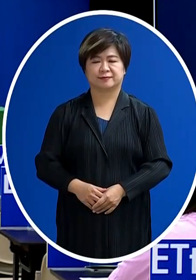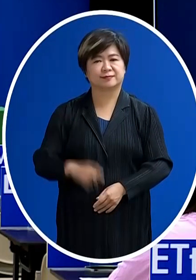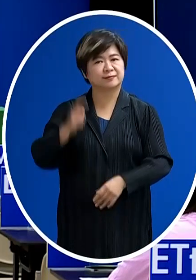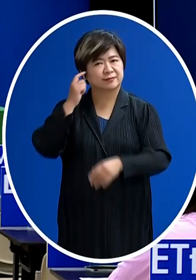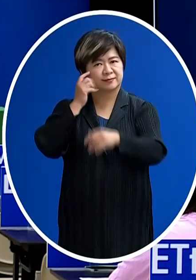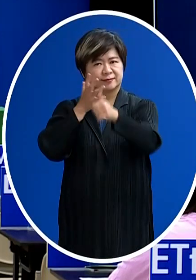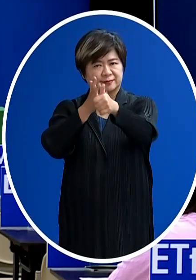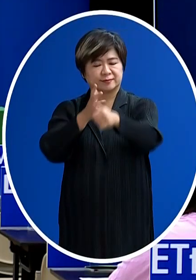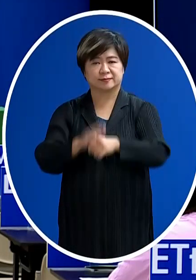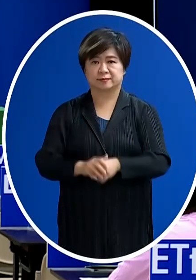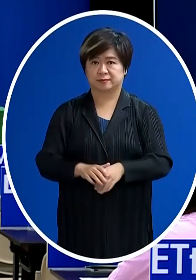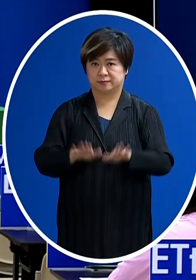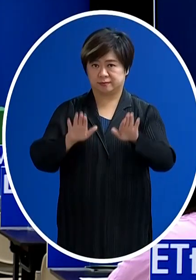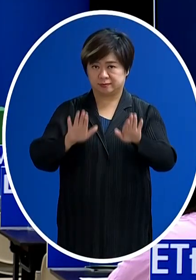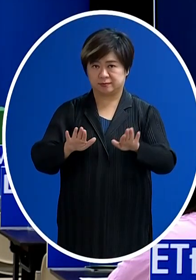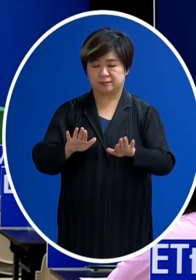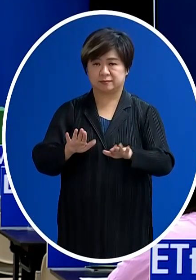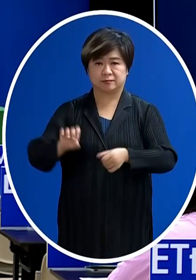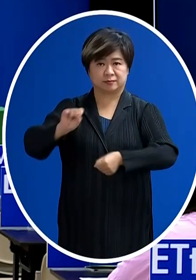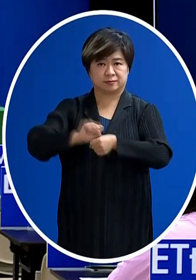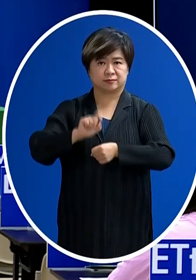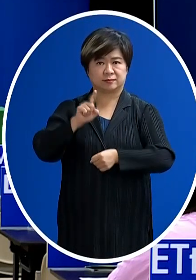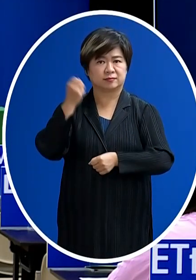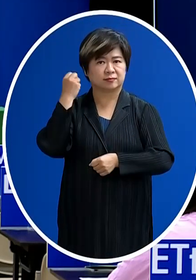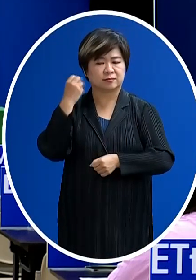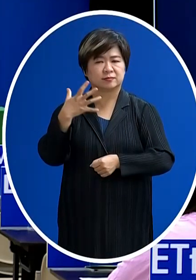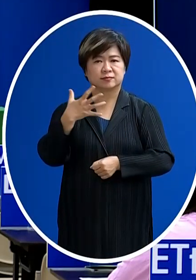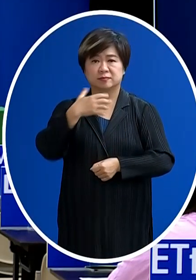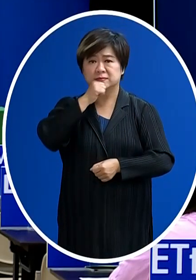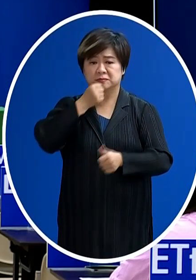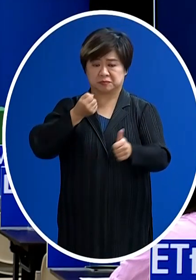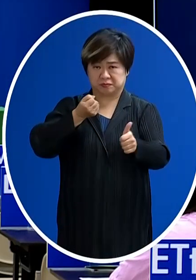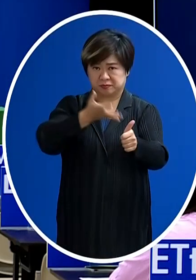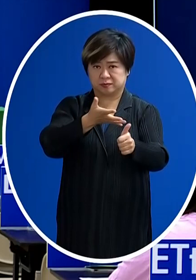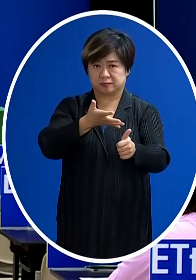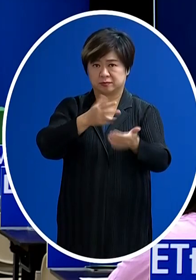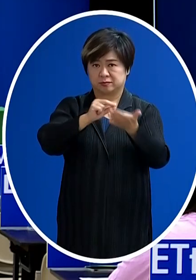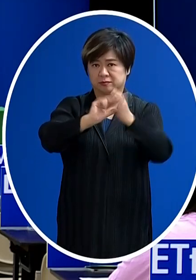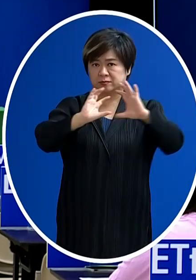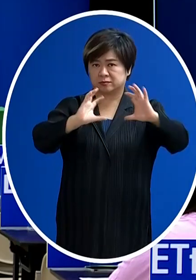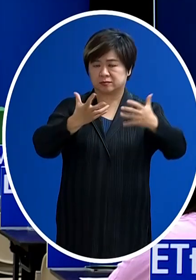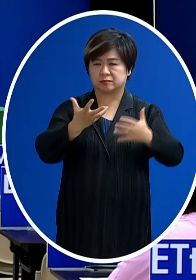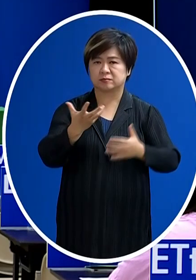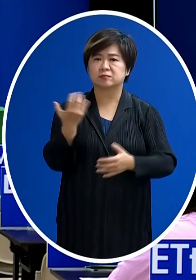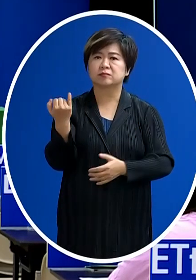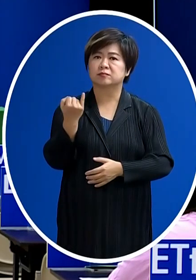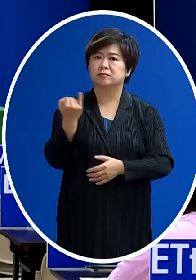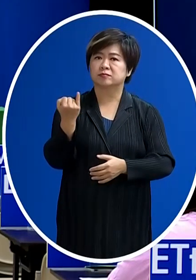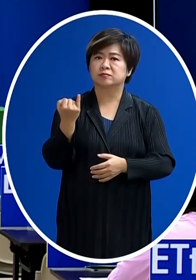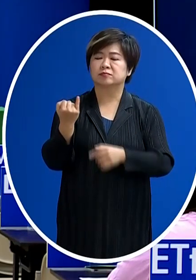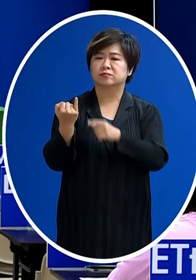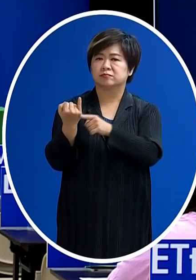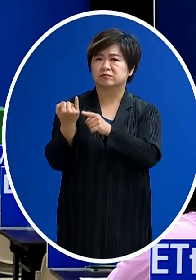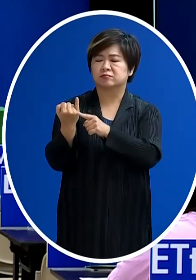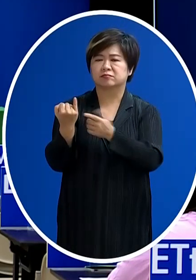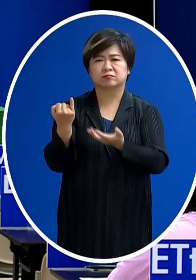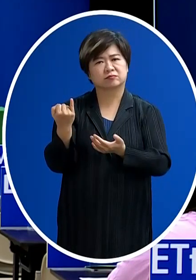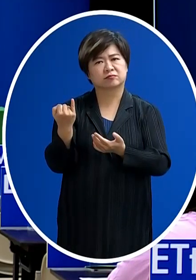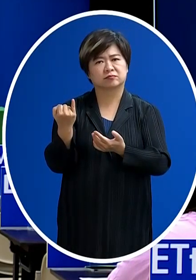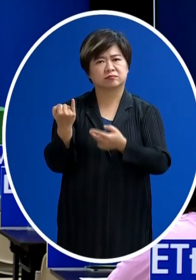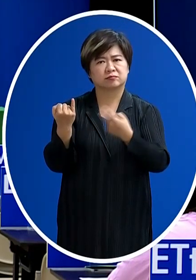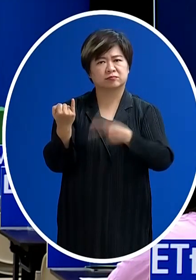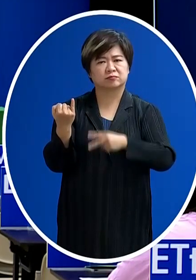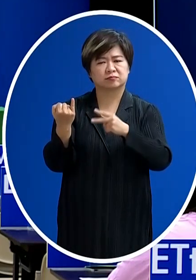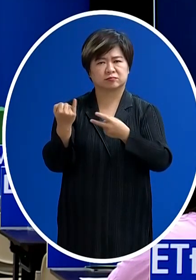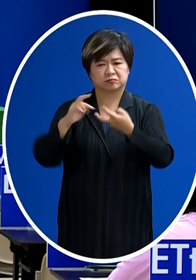副座好，想请教一下，今天新增这一例的本土个案，印尼籍的这个位女性，会不会针对她做